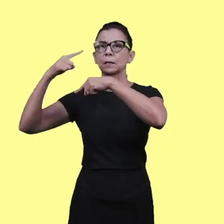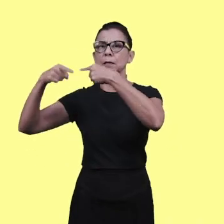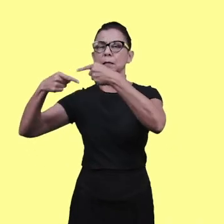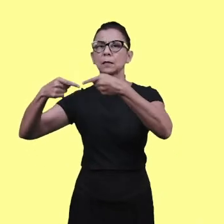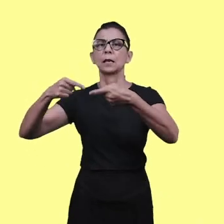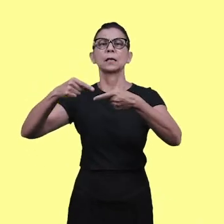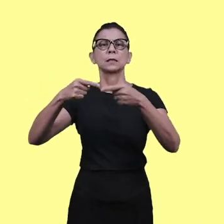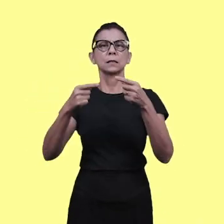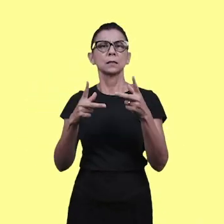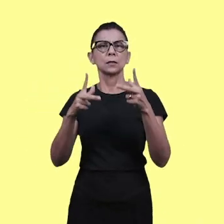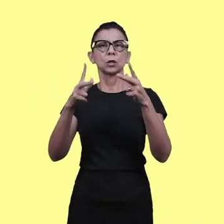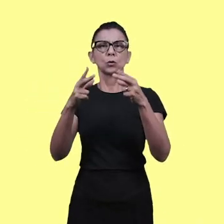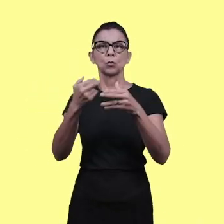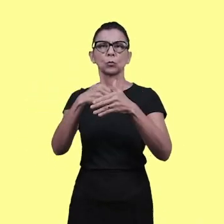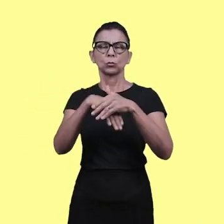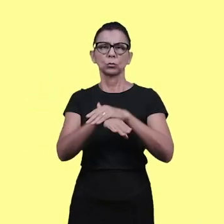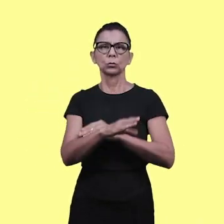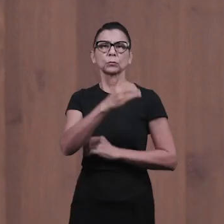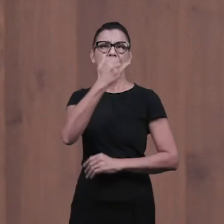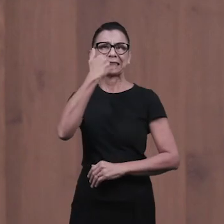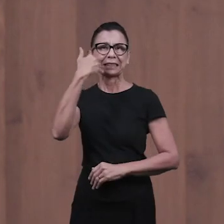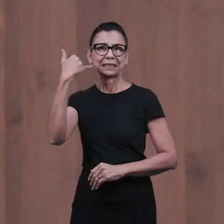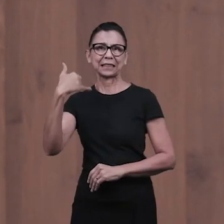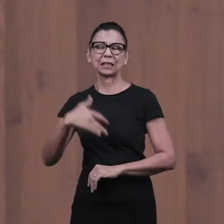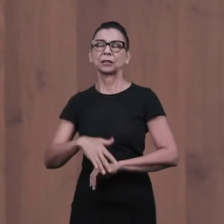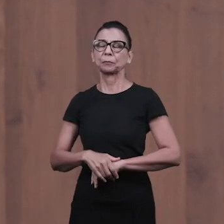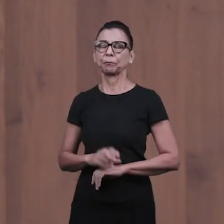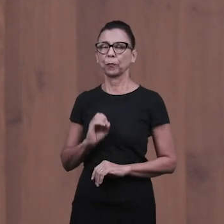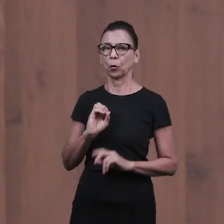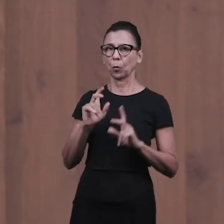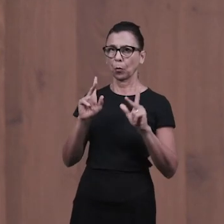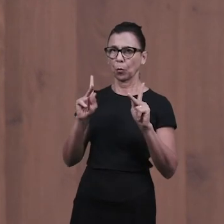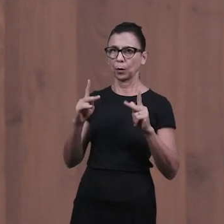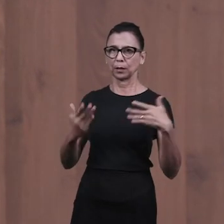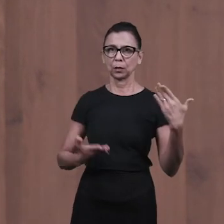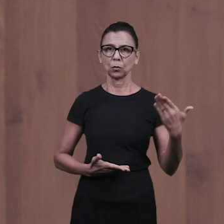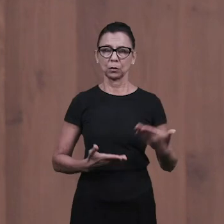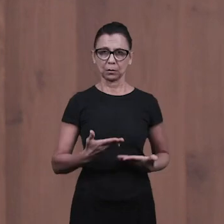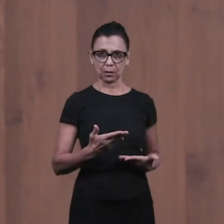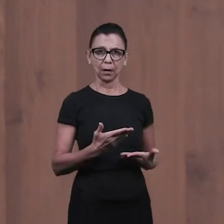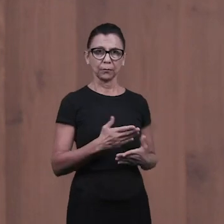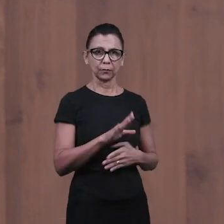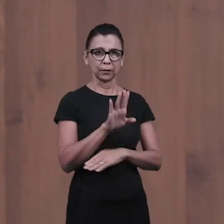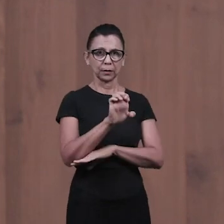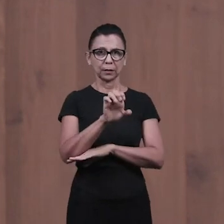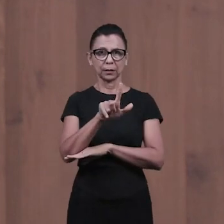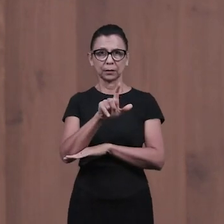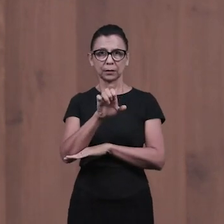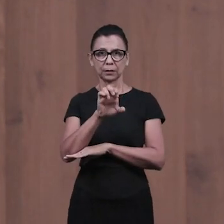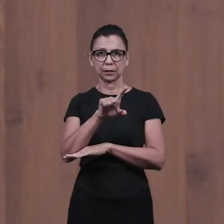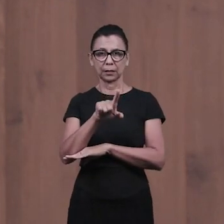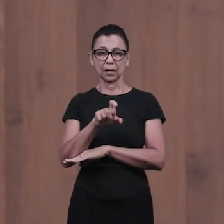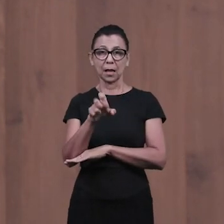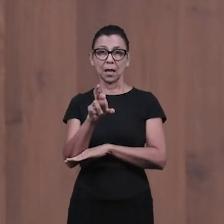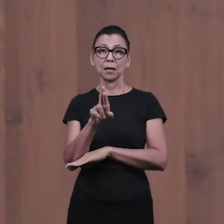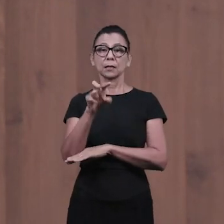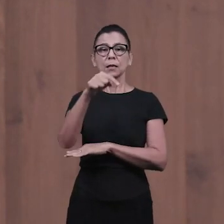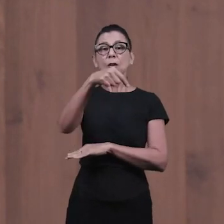les mêmes habitudes d'Isaac. Eliezer, donc, il est allé jusque-là. Et quand il est arrivé à